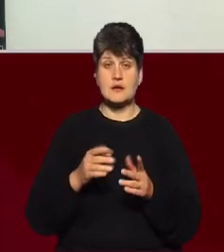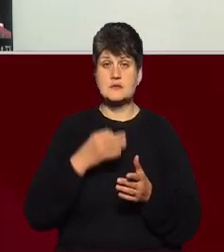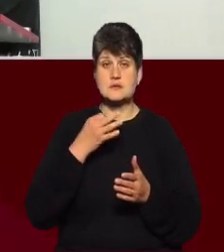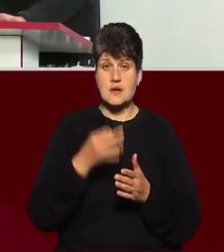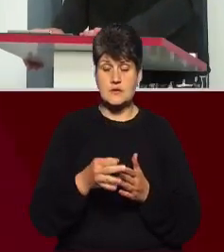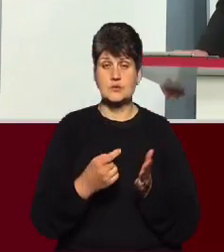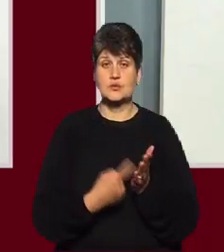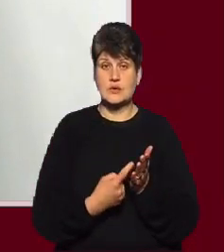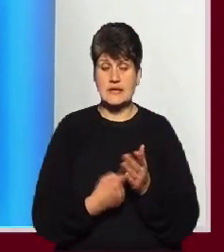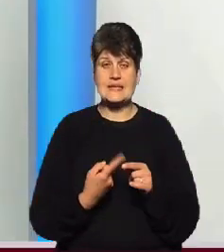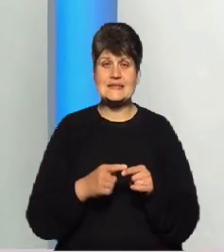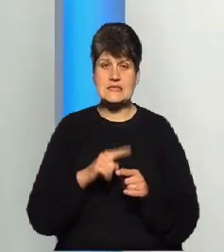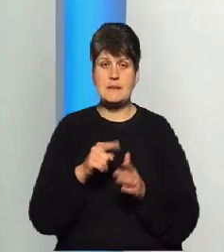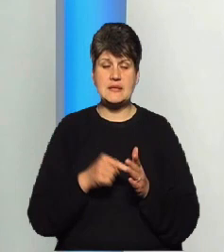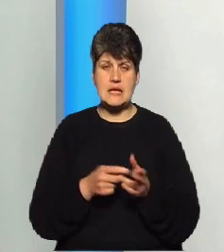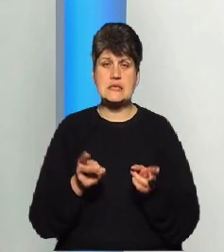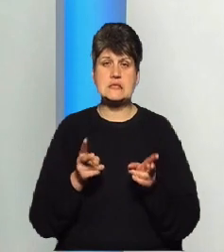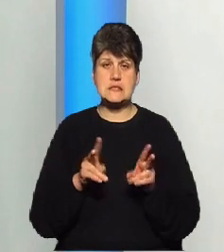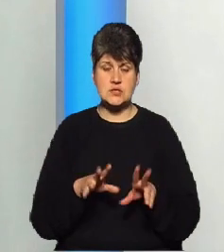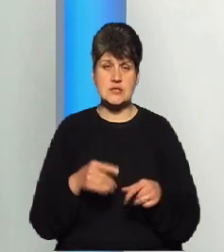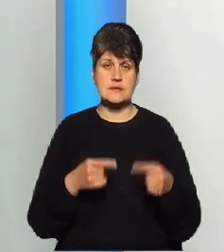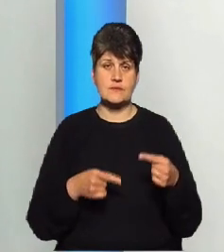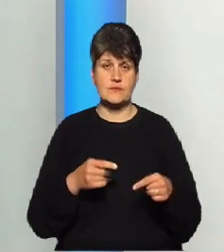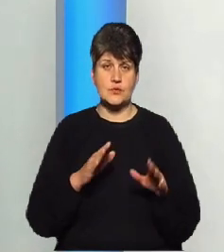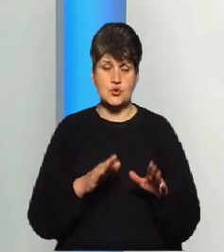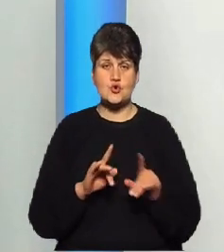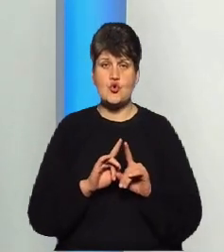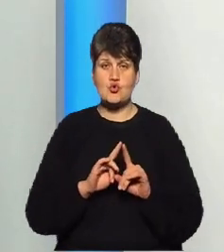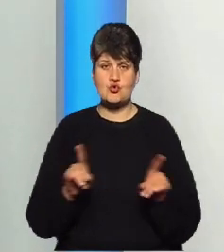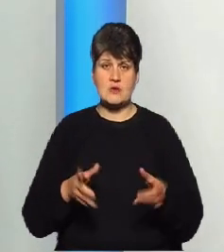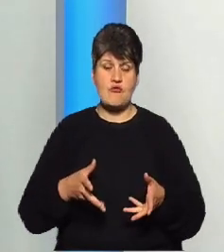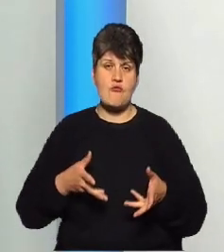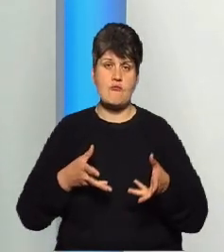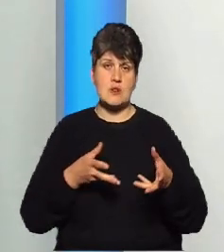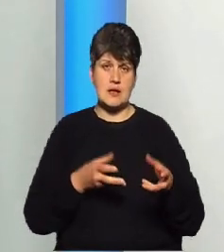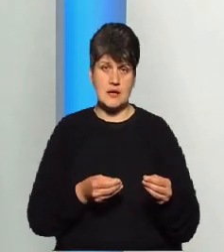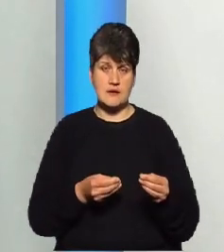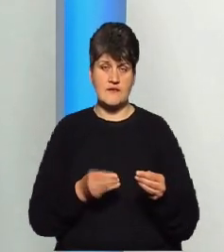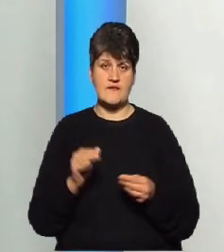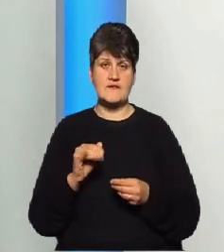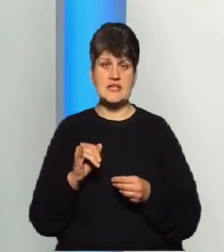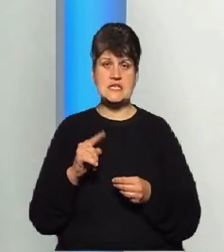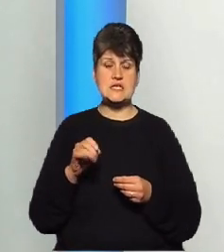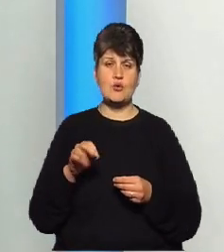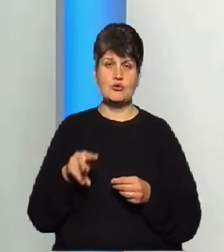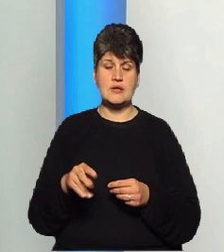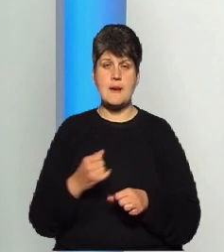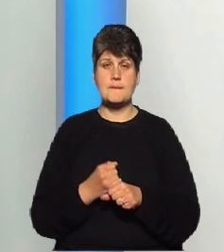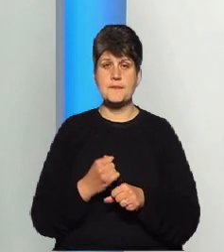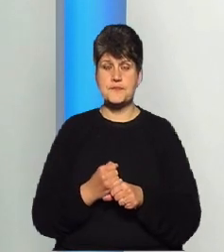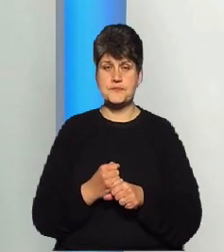залишається дискусійним, що особливого впливу фізіологічного на працездатність людини немає.